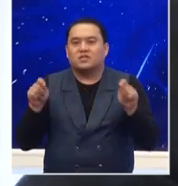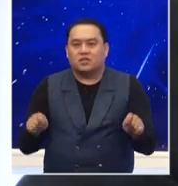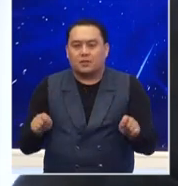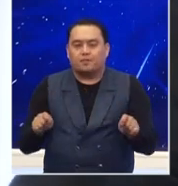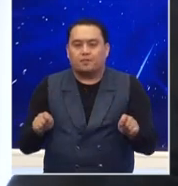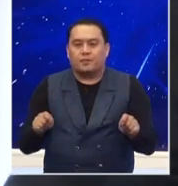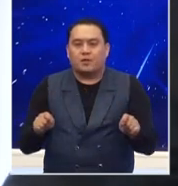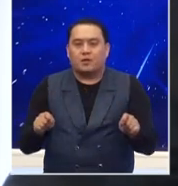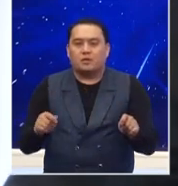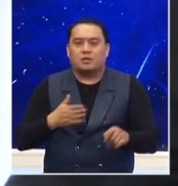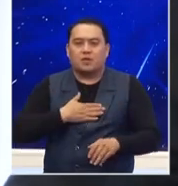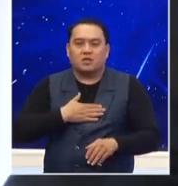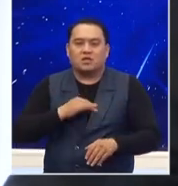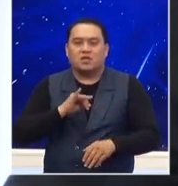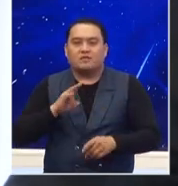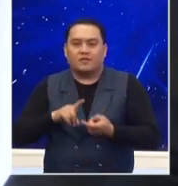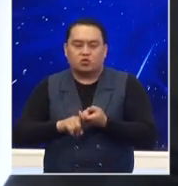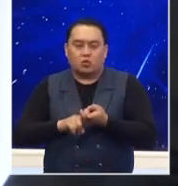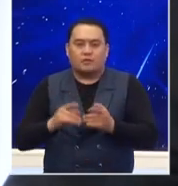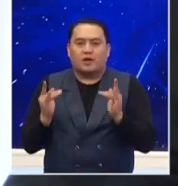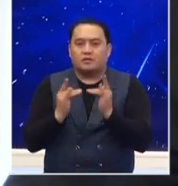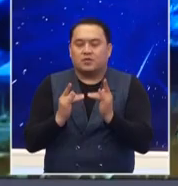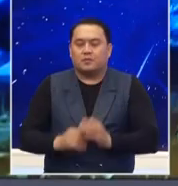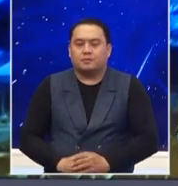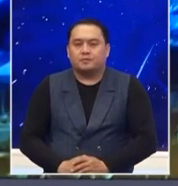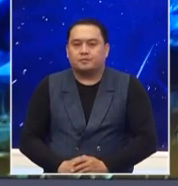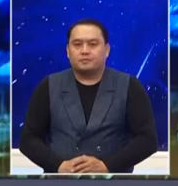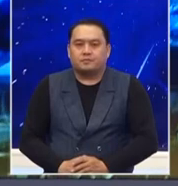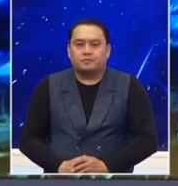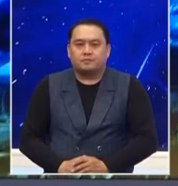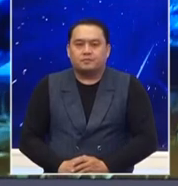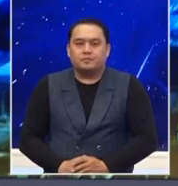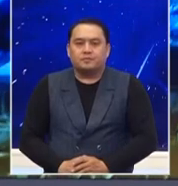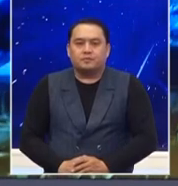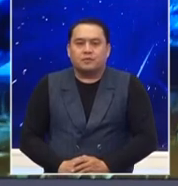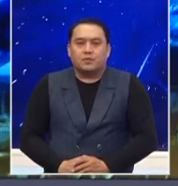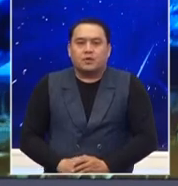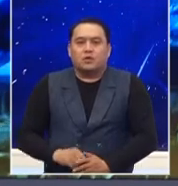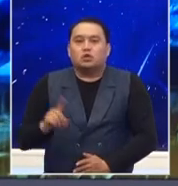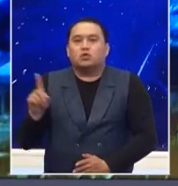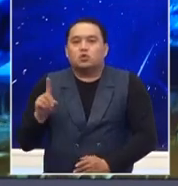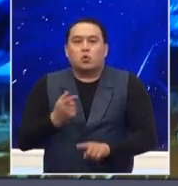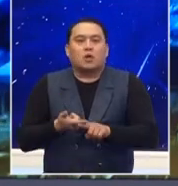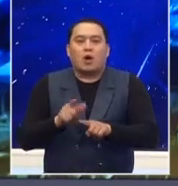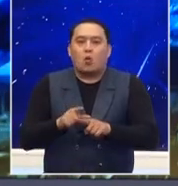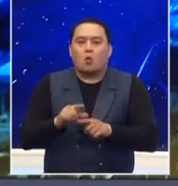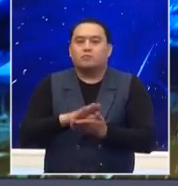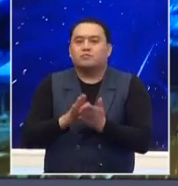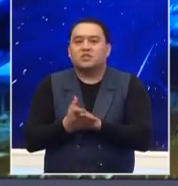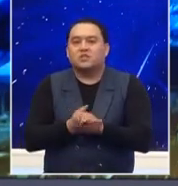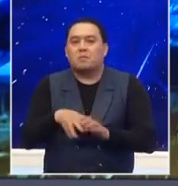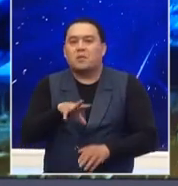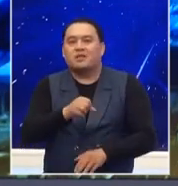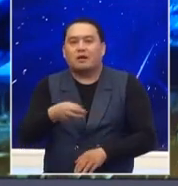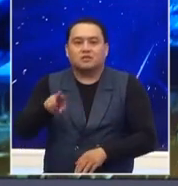в условиях нашего инфекционного госпиталя. Что такое медиация? Каким должен быть